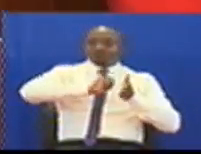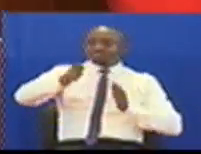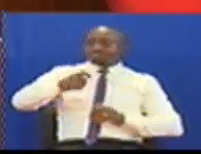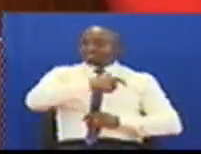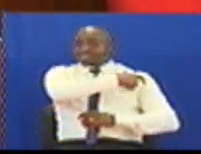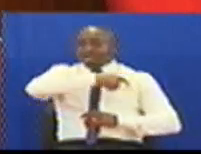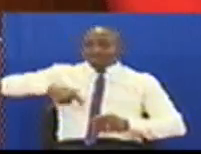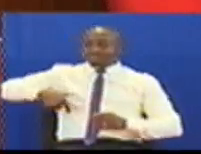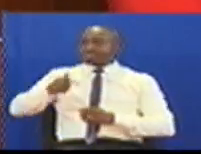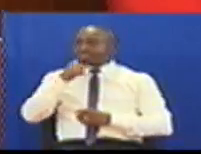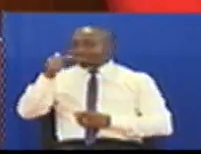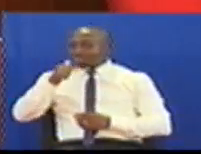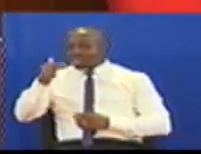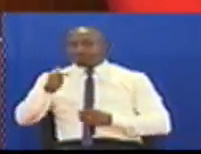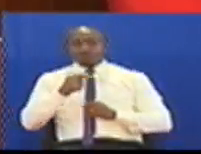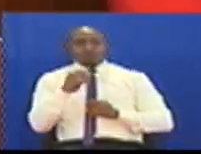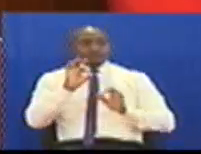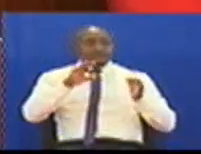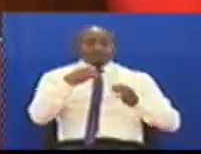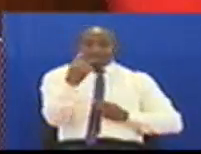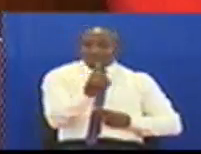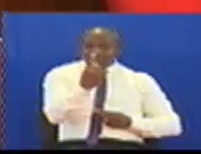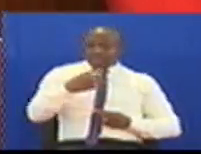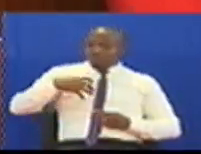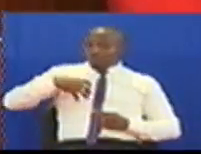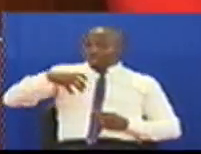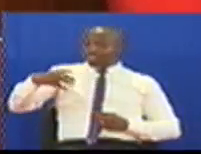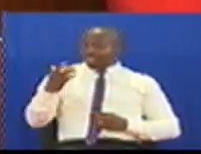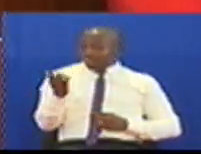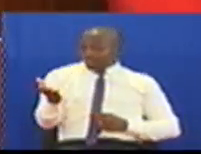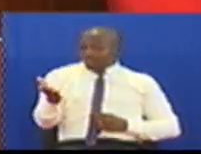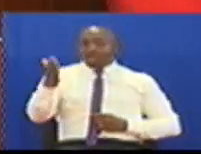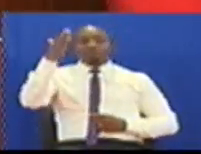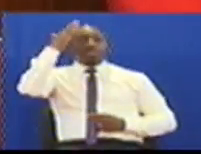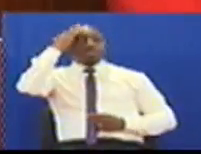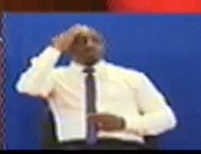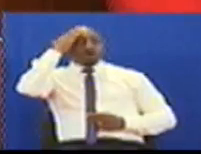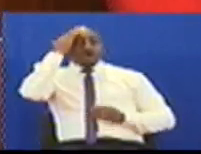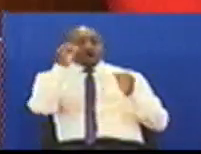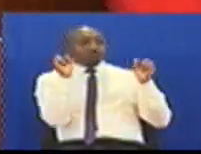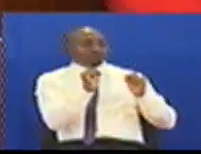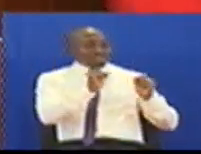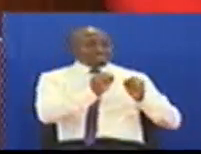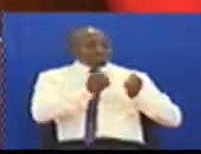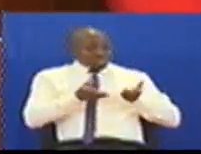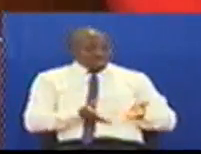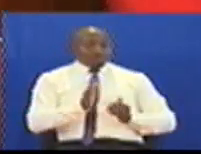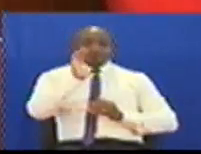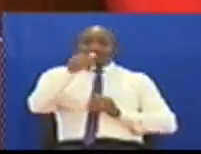Kwa namna kipekee kabisa, waziri wa TAMISEMI ametambua kwamba Rufiji ilizaliwa miaka 600